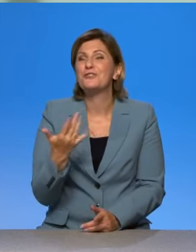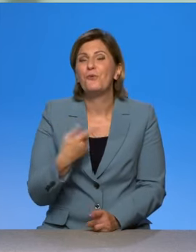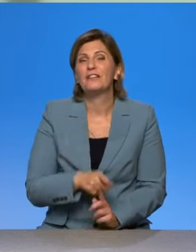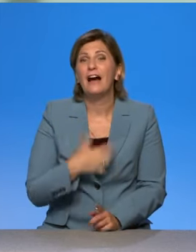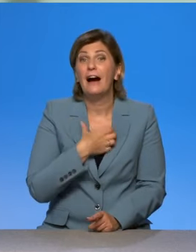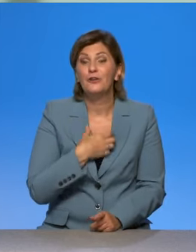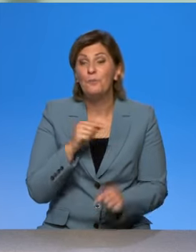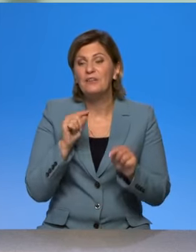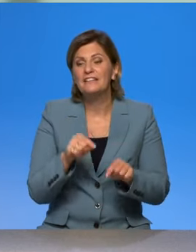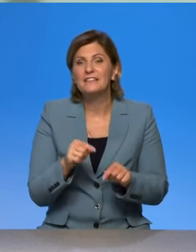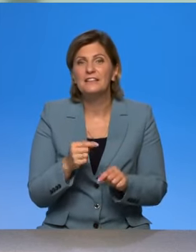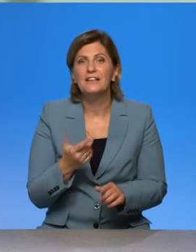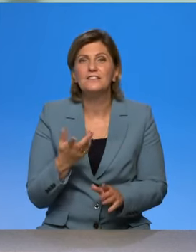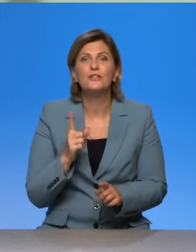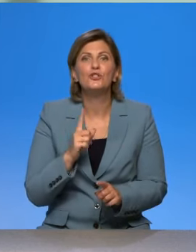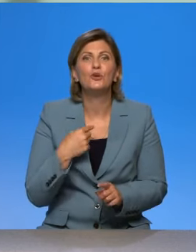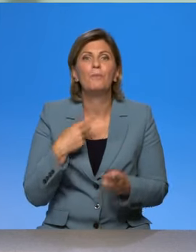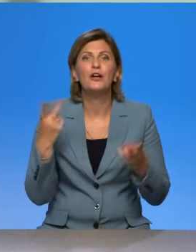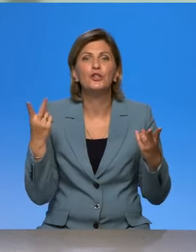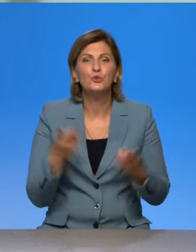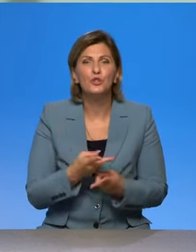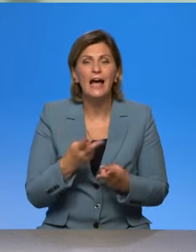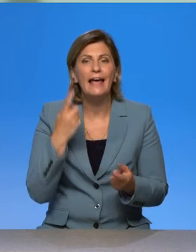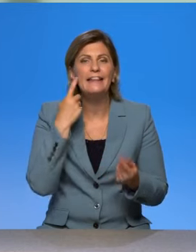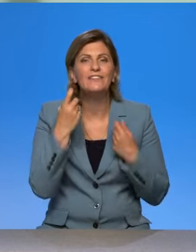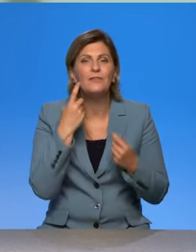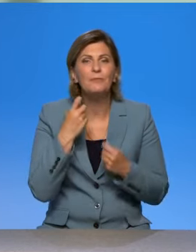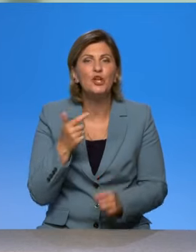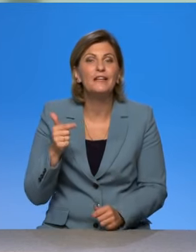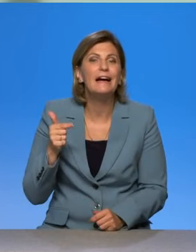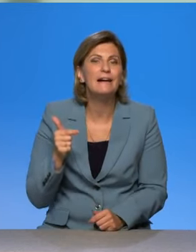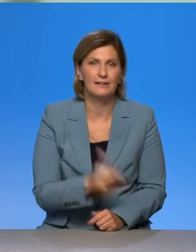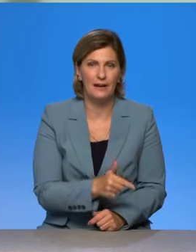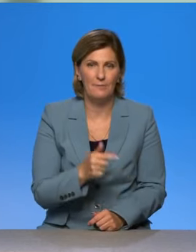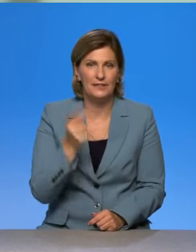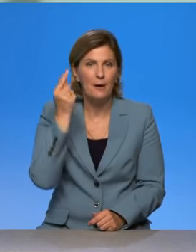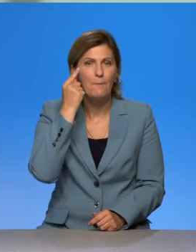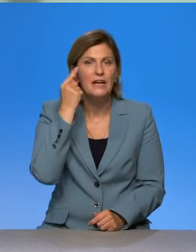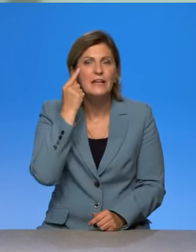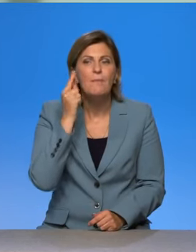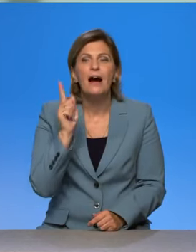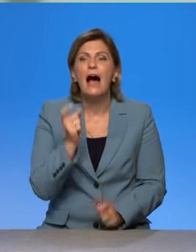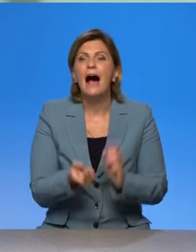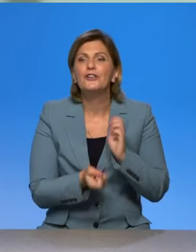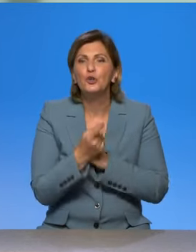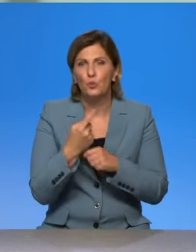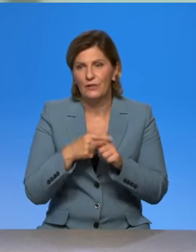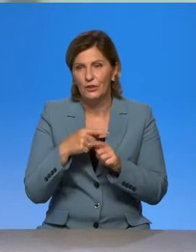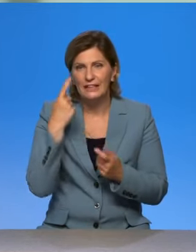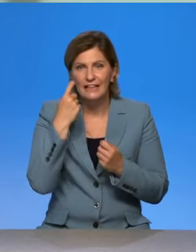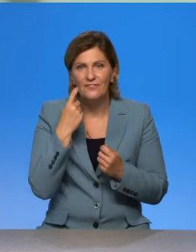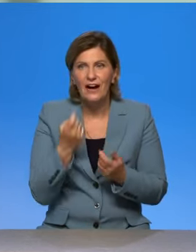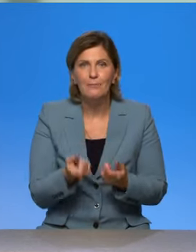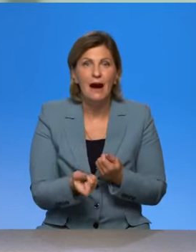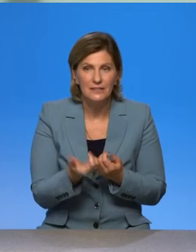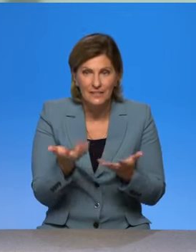здесь скорее нам необходима информационная грамотность. Нам нужно понимать, откуда эти потоки берутся, какие целевые установки у этих